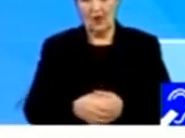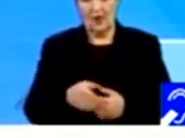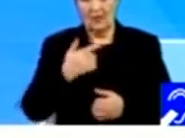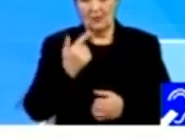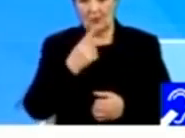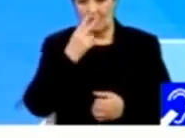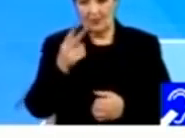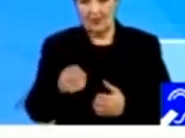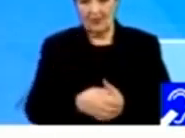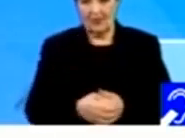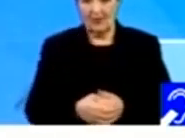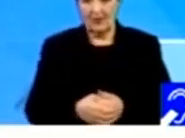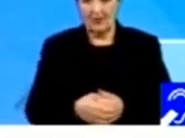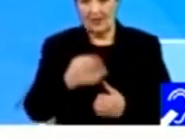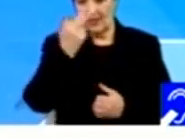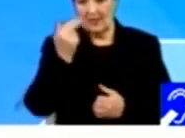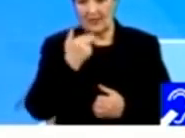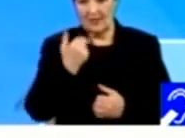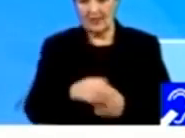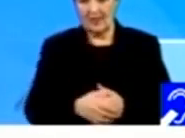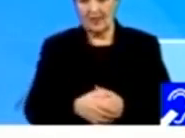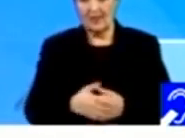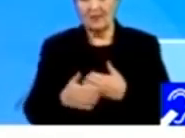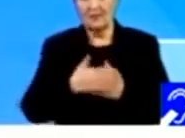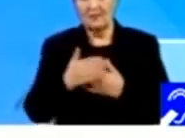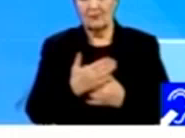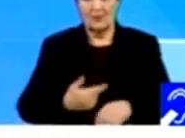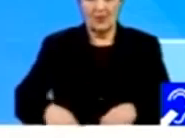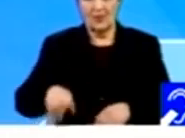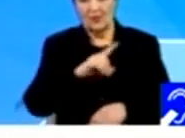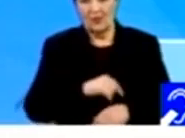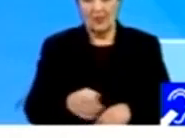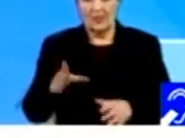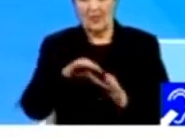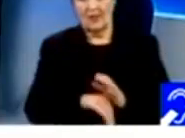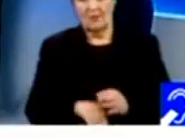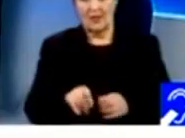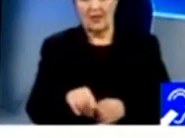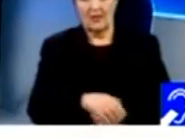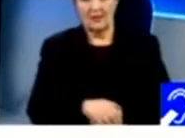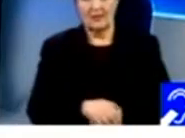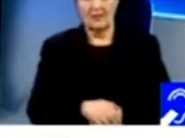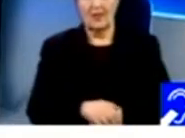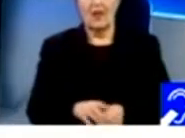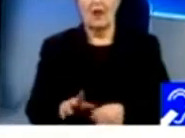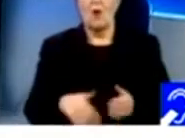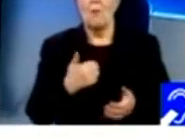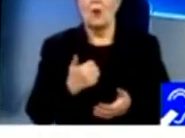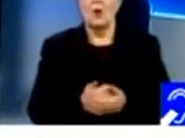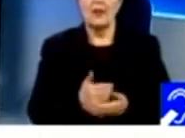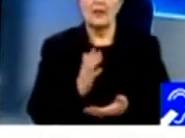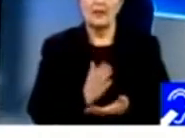pentru asta în Italia ar fi dosar penal pentru toți, absolut cei implicați. Da, domnule Ceban, spuneți că este o prioritate inclusiv